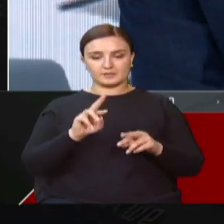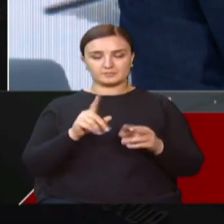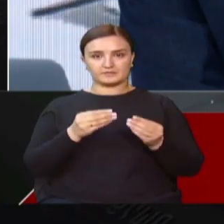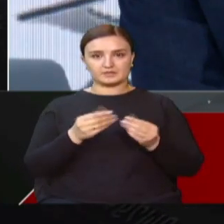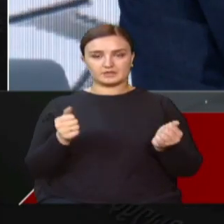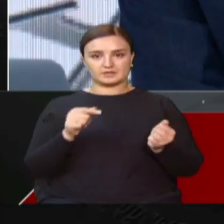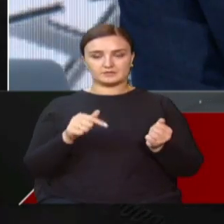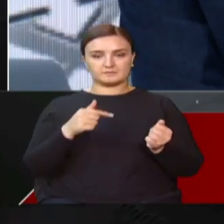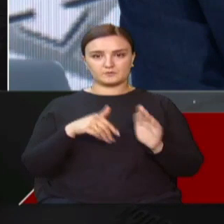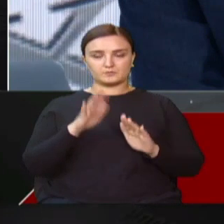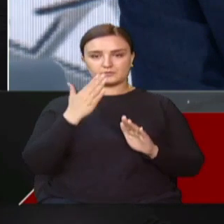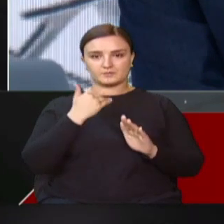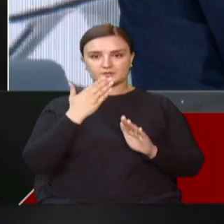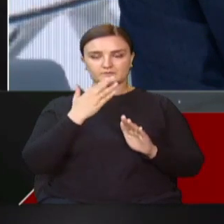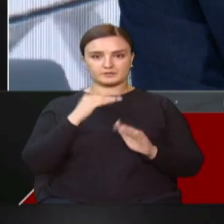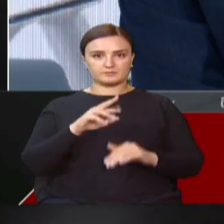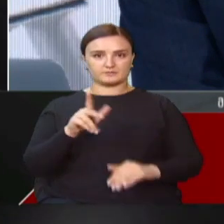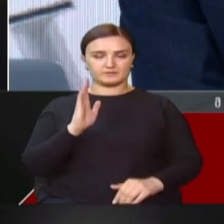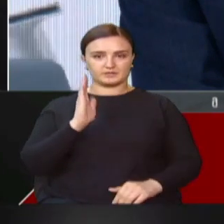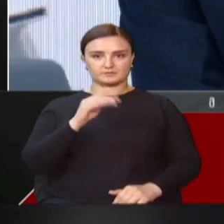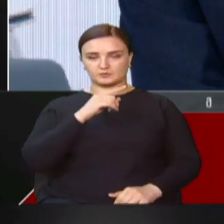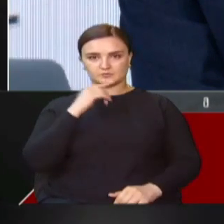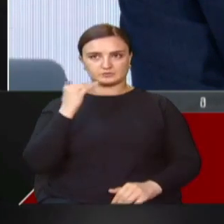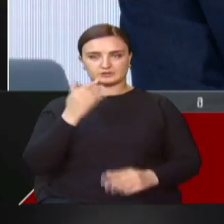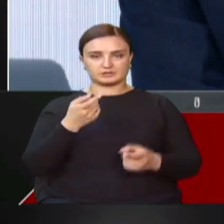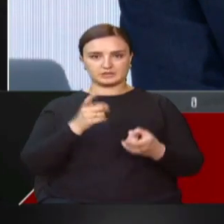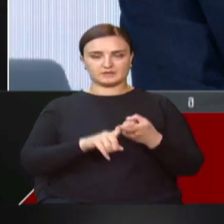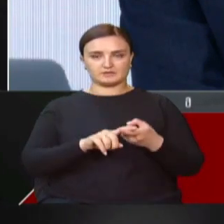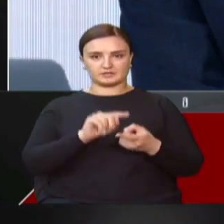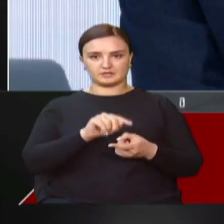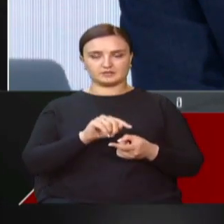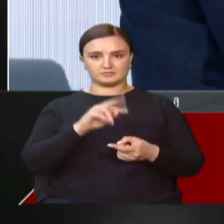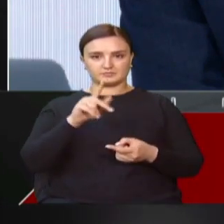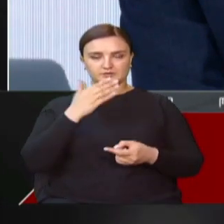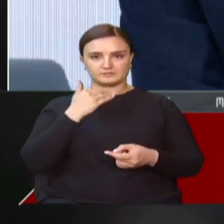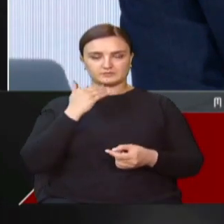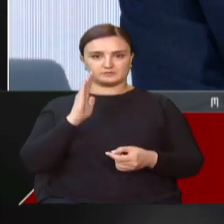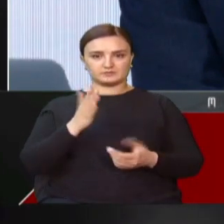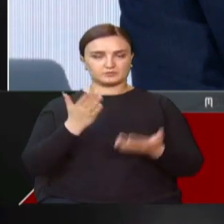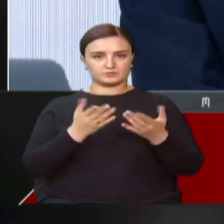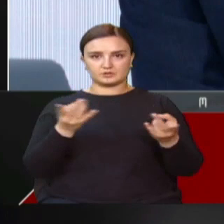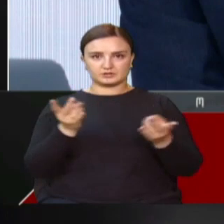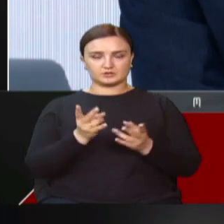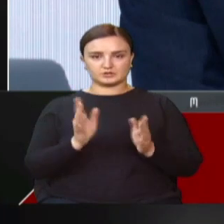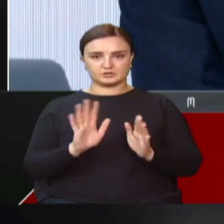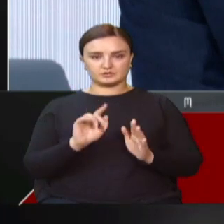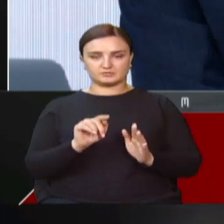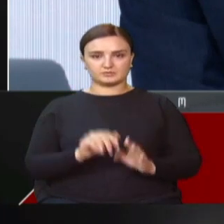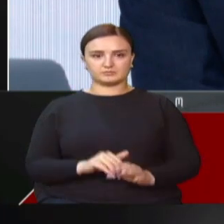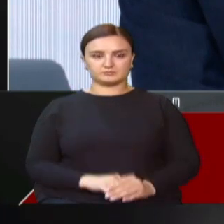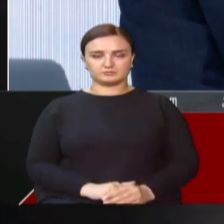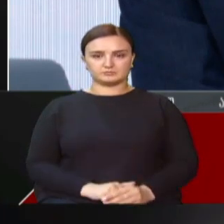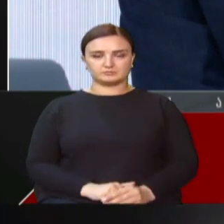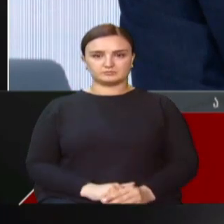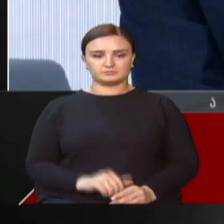ჩვენ ბევრად მარტივად ვიქნებით რუსეთის გავლენის ქვეშ მოქცევადი ბევრად მარტივად სულ არ დაჭირდებათ